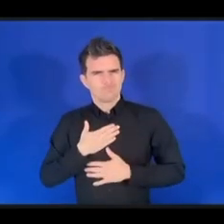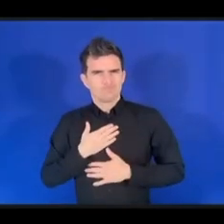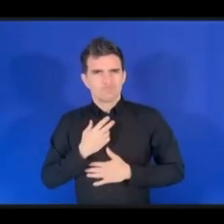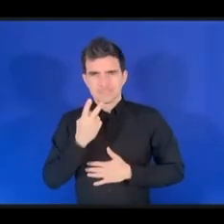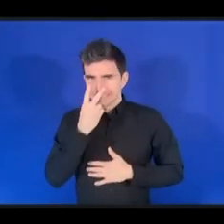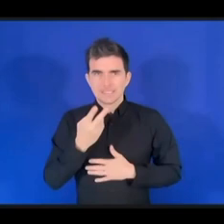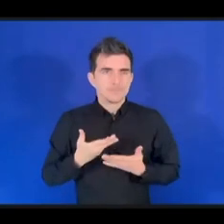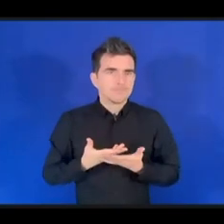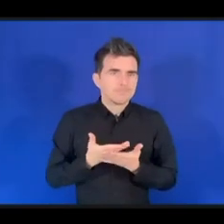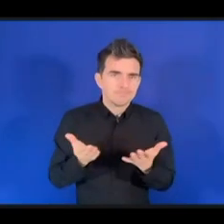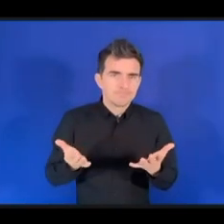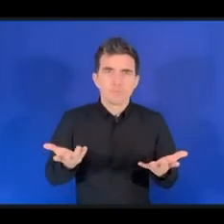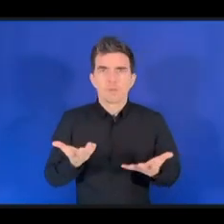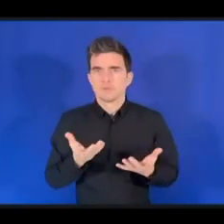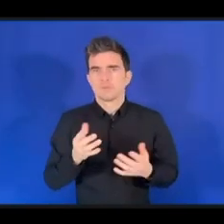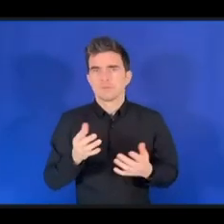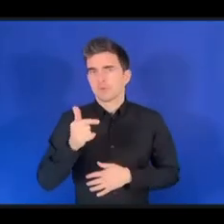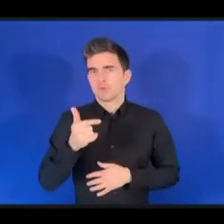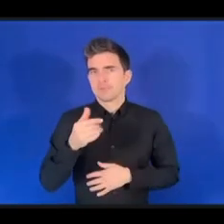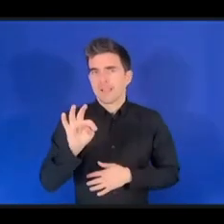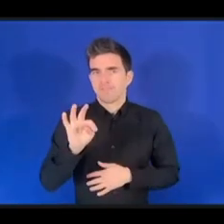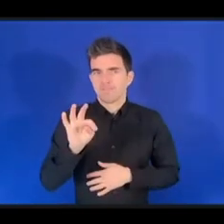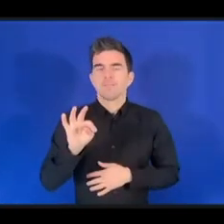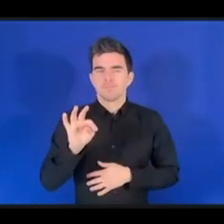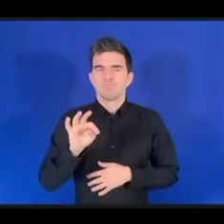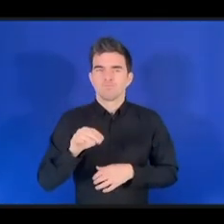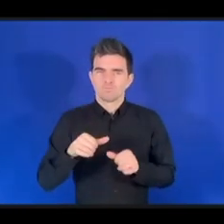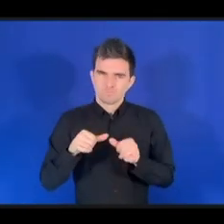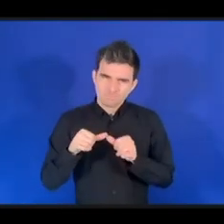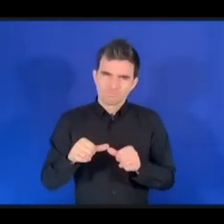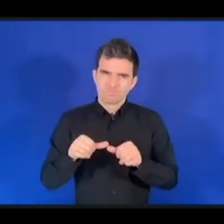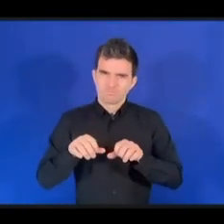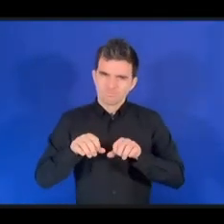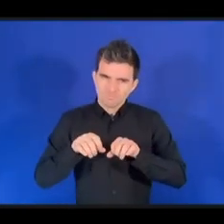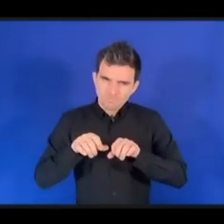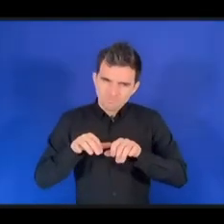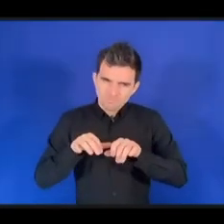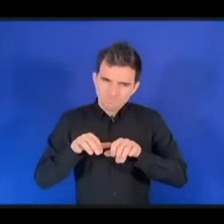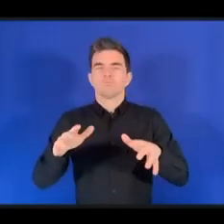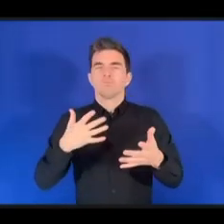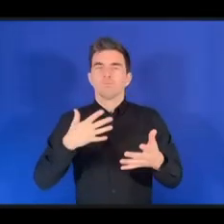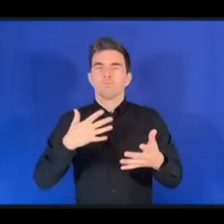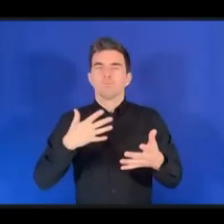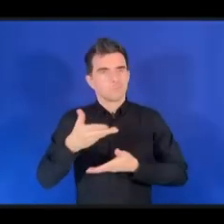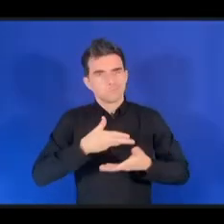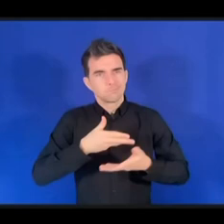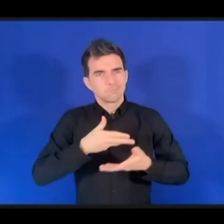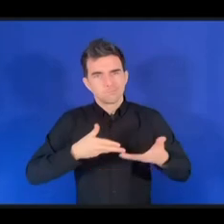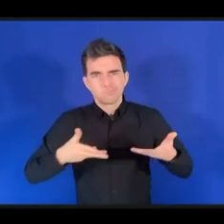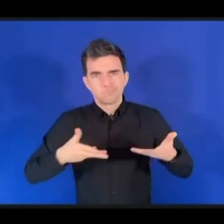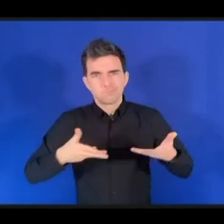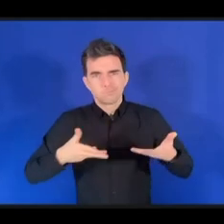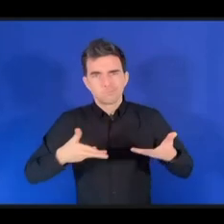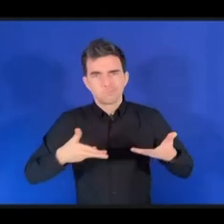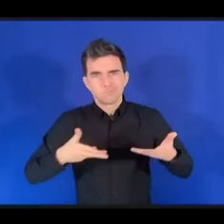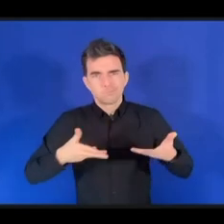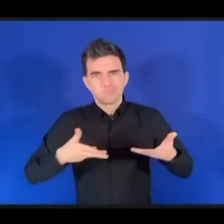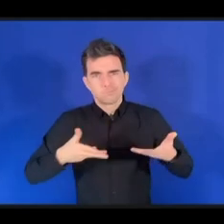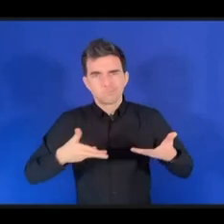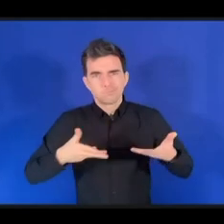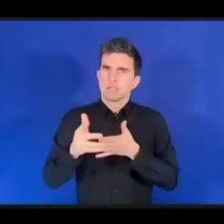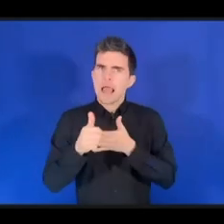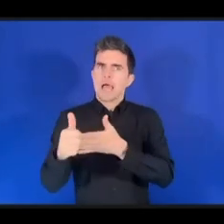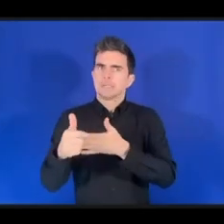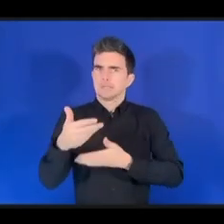将继续作为世界领先的互联网的讨论论坛发挥作用，在今后若干年当